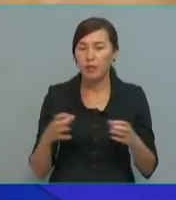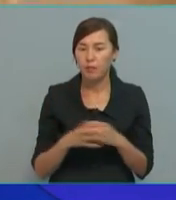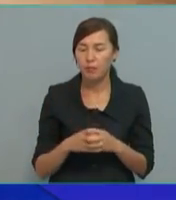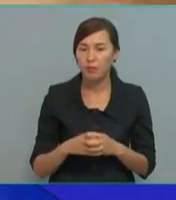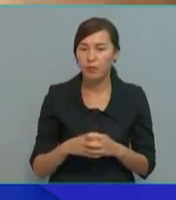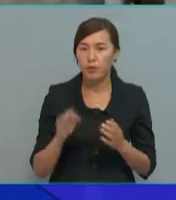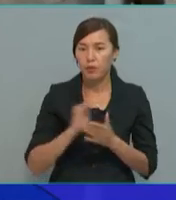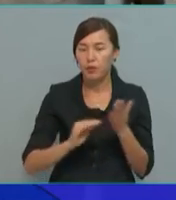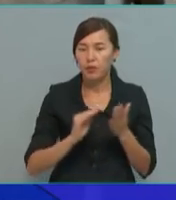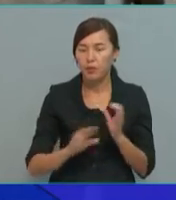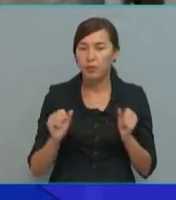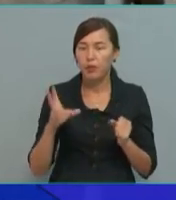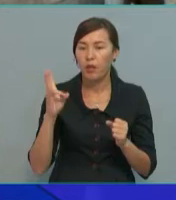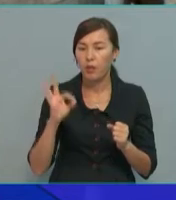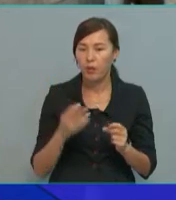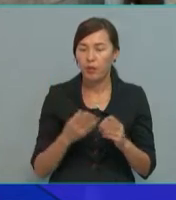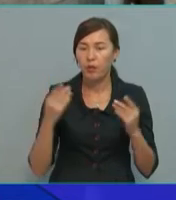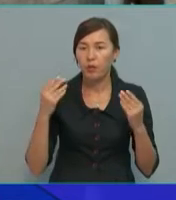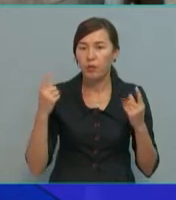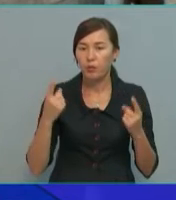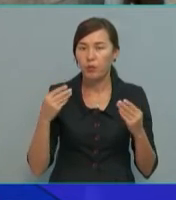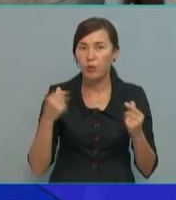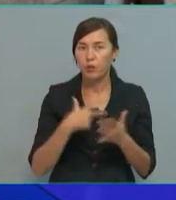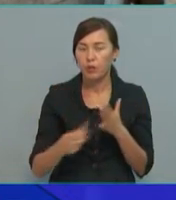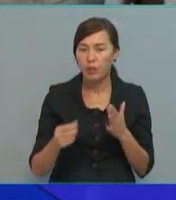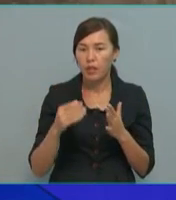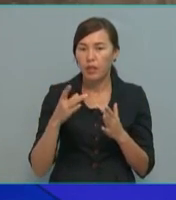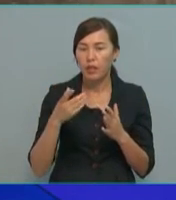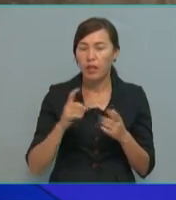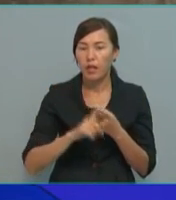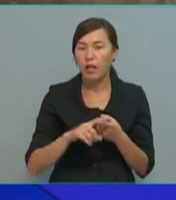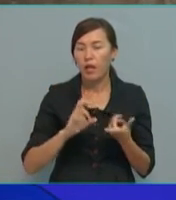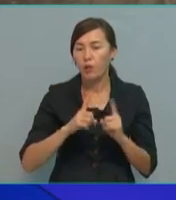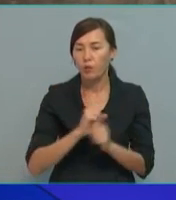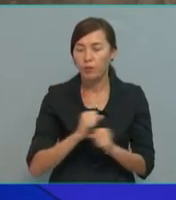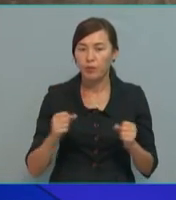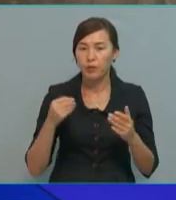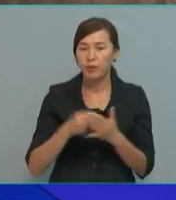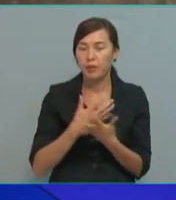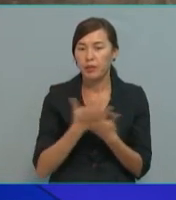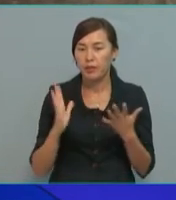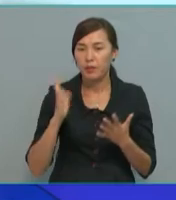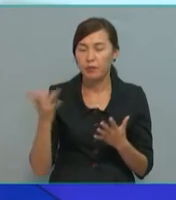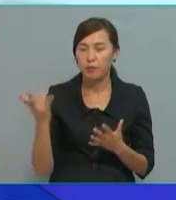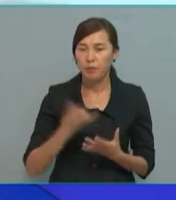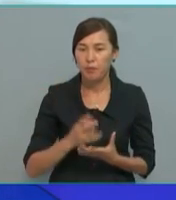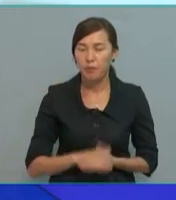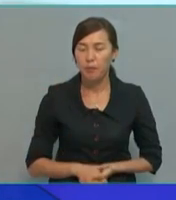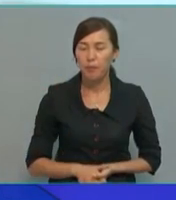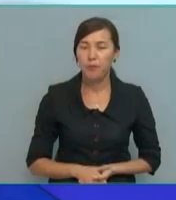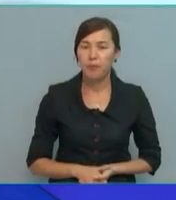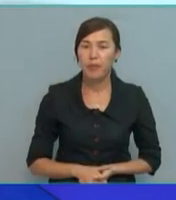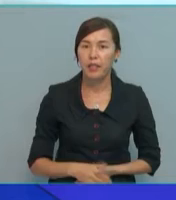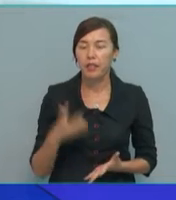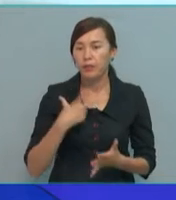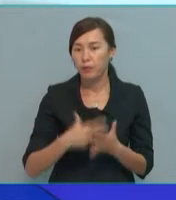корпорациясына өтініш бере аласыз. Алайда қомақты қаржы алу үшін кепілге қоятын жылжымайтын немесе құнды мүліктеріңіз болуы керек.